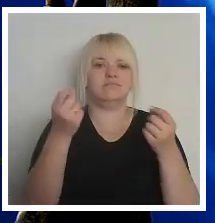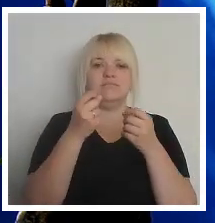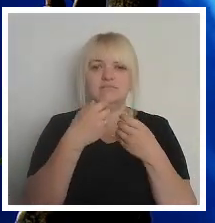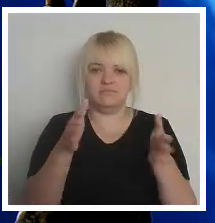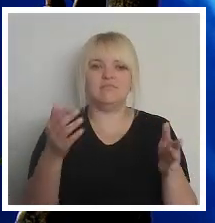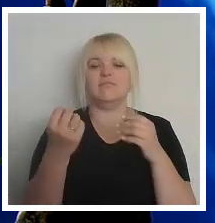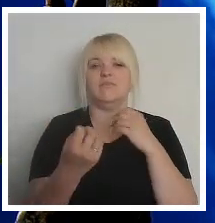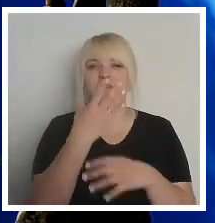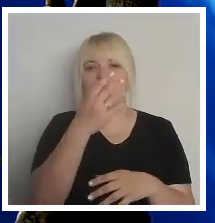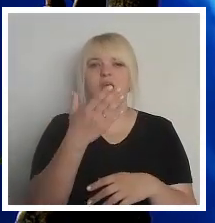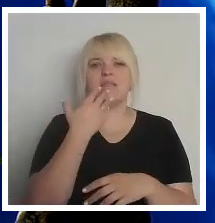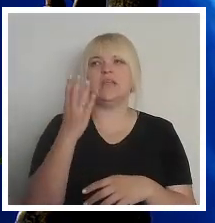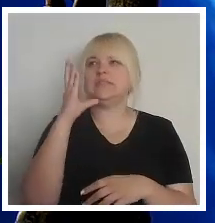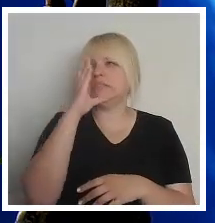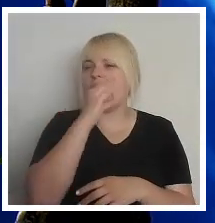vai neiespējami